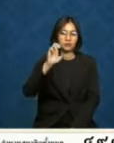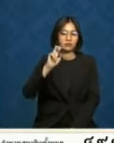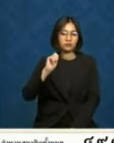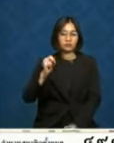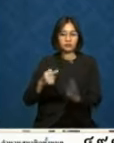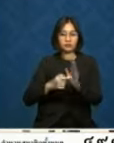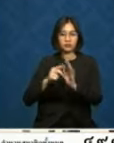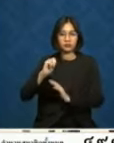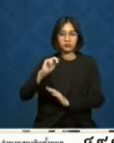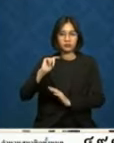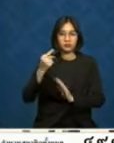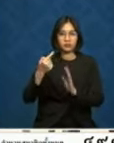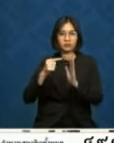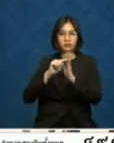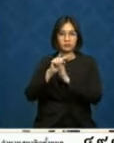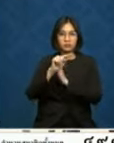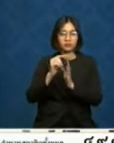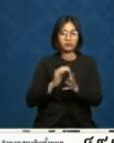ครับ